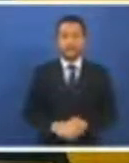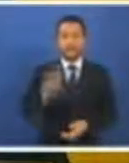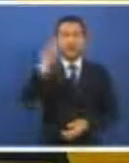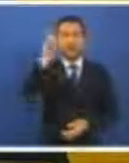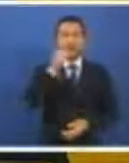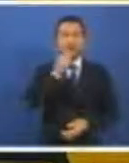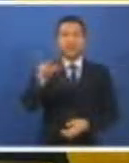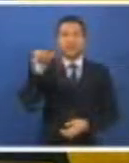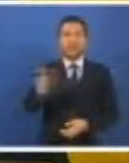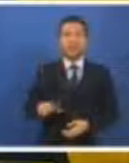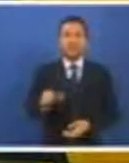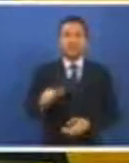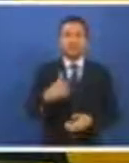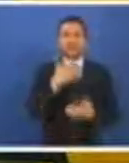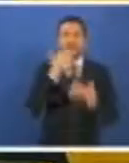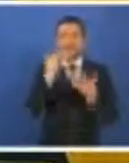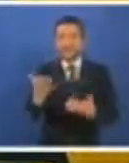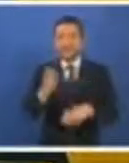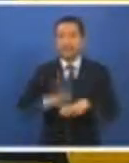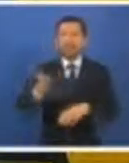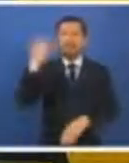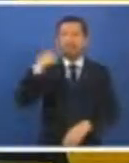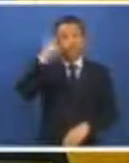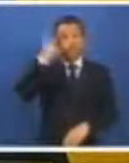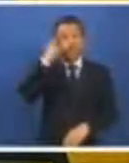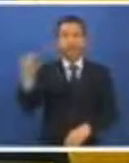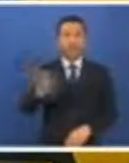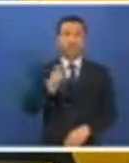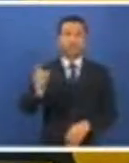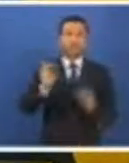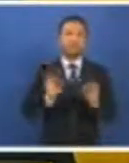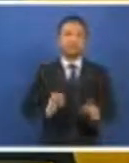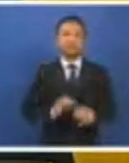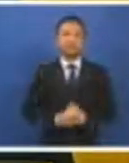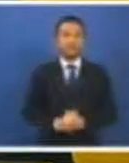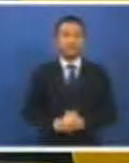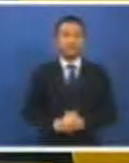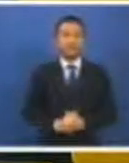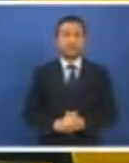Allah bir adama zeval vermeden önce aklını alırmış.